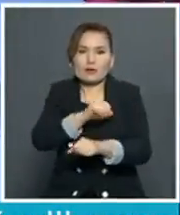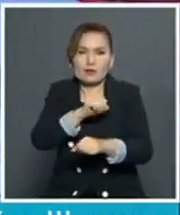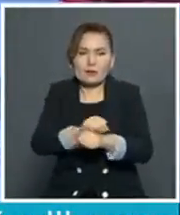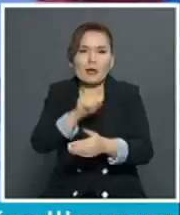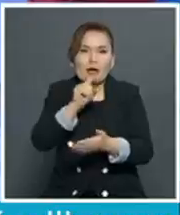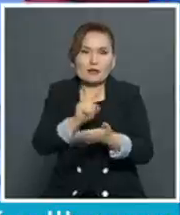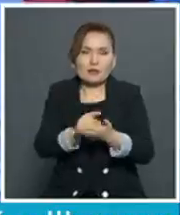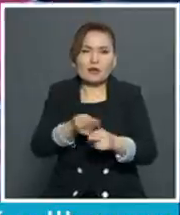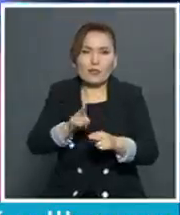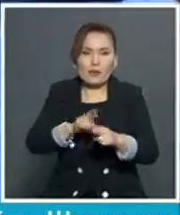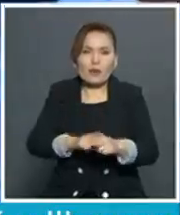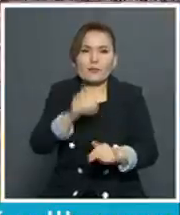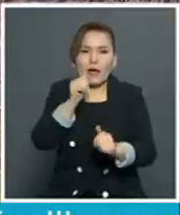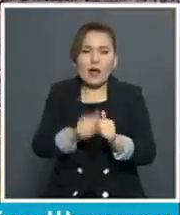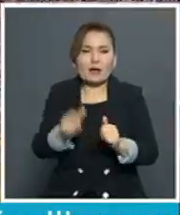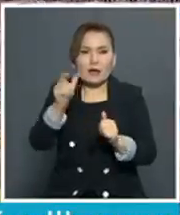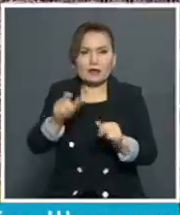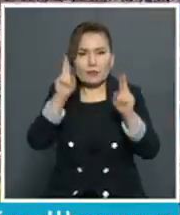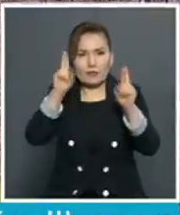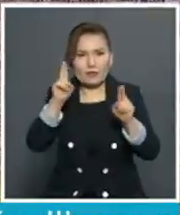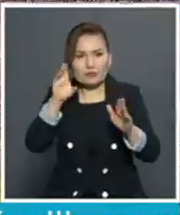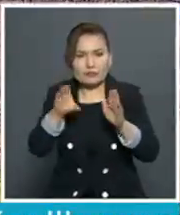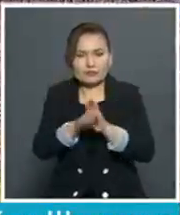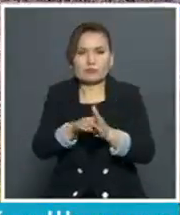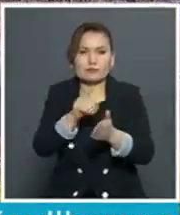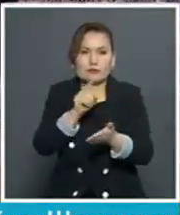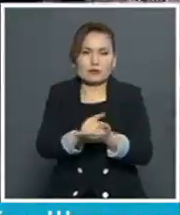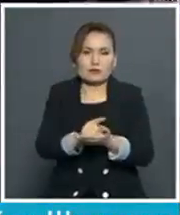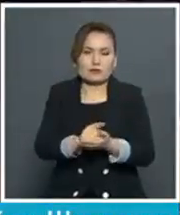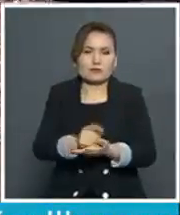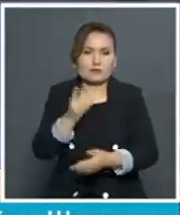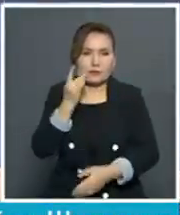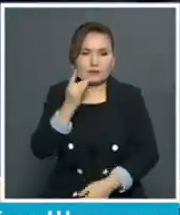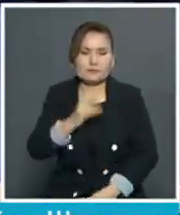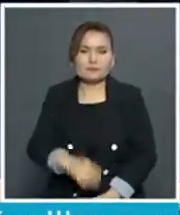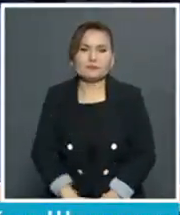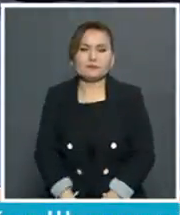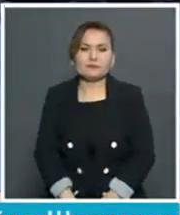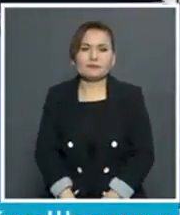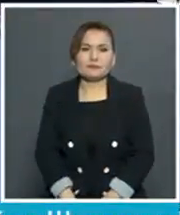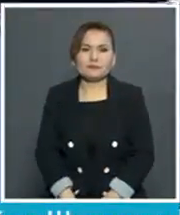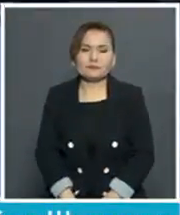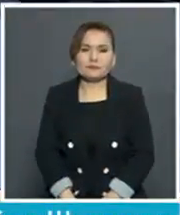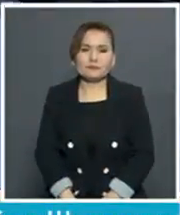отырған әлдеқайда абзал екен естен шығармаған жөн. Амангелді Сейітхан, Олжас Берікбай, Қазақстан ұлттық телеарнасы.